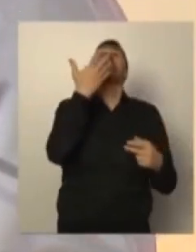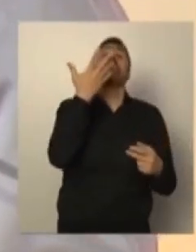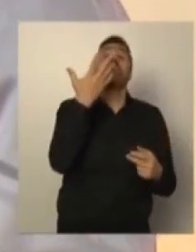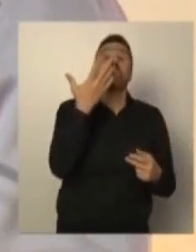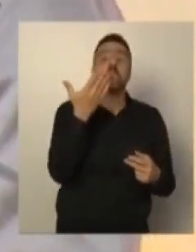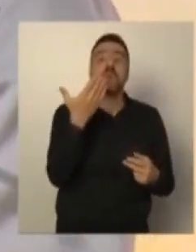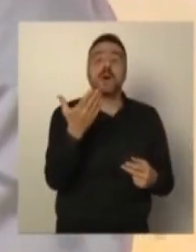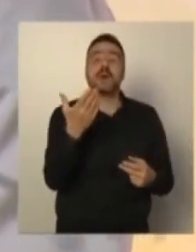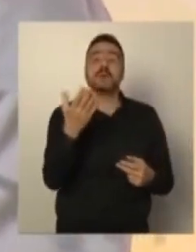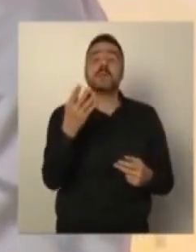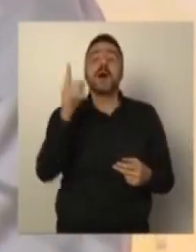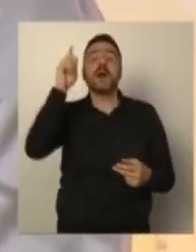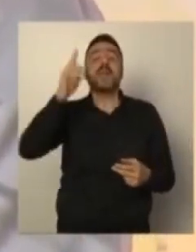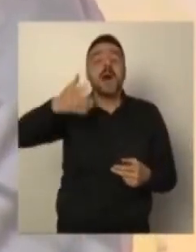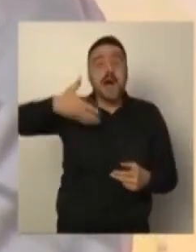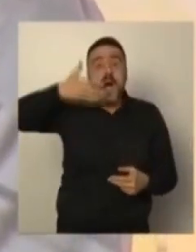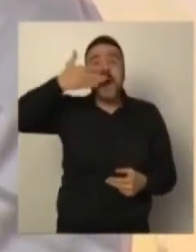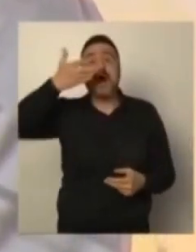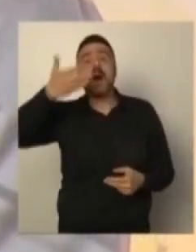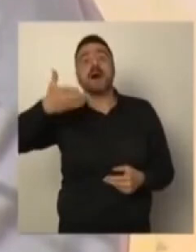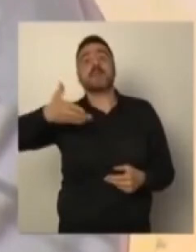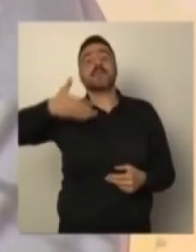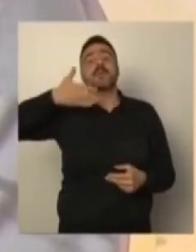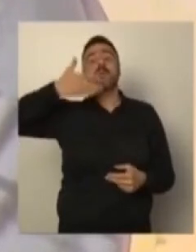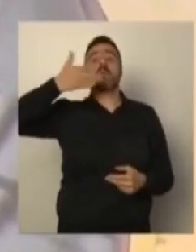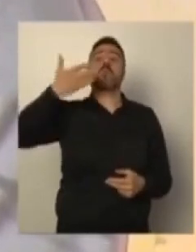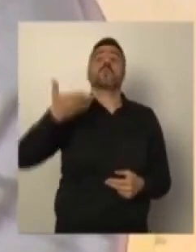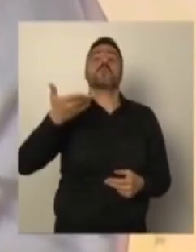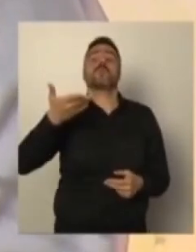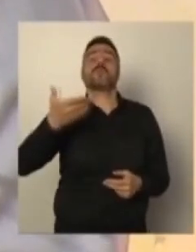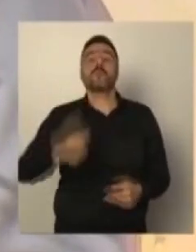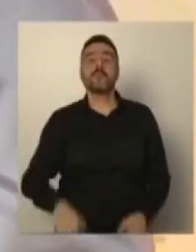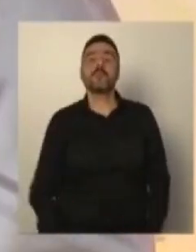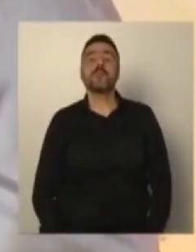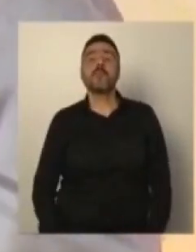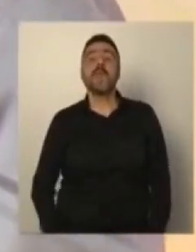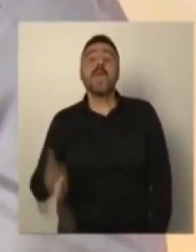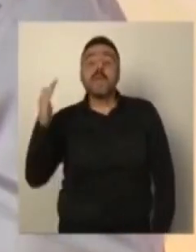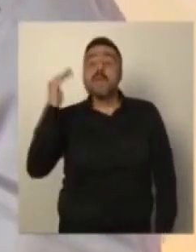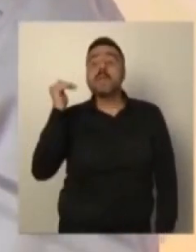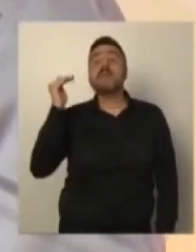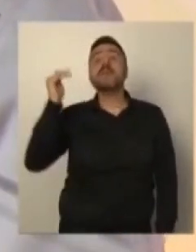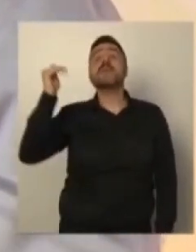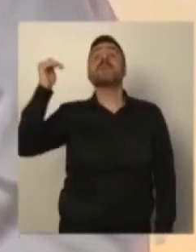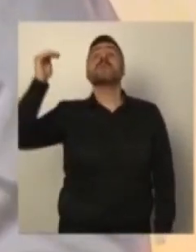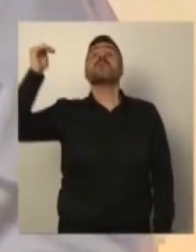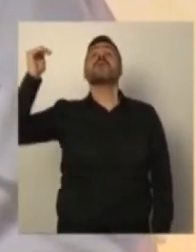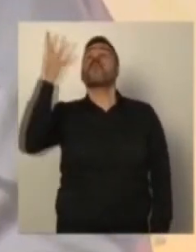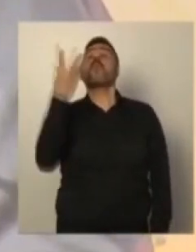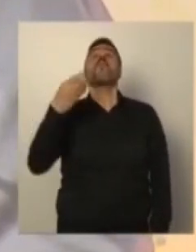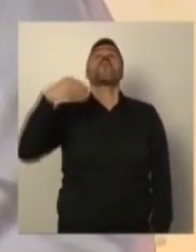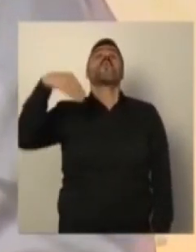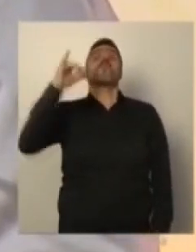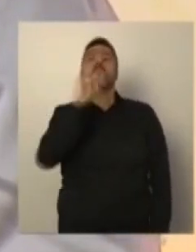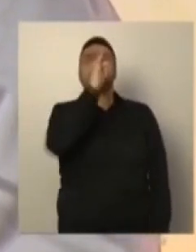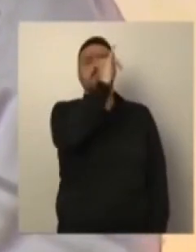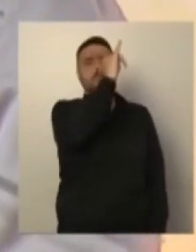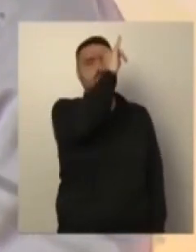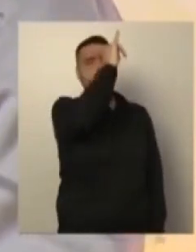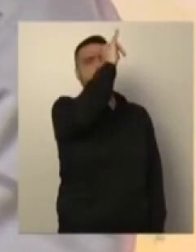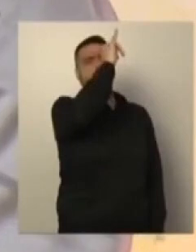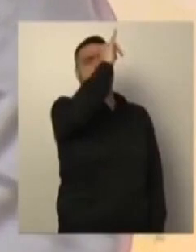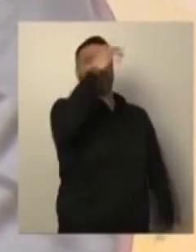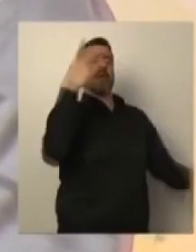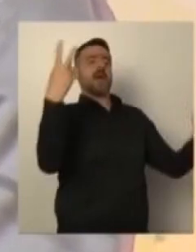yarabilir ne de dağlarla boy ölçüşebilirsin diye böbürlenen, kibirlenen insanları bu